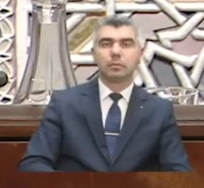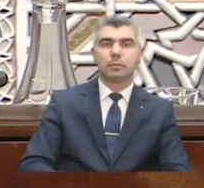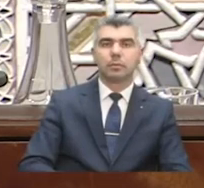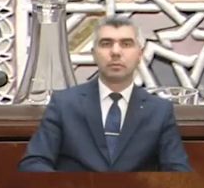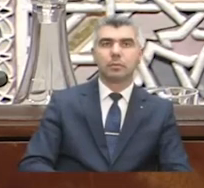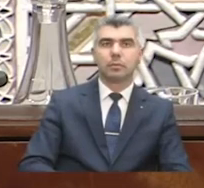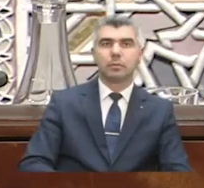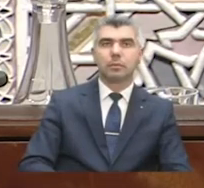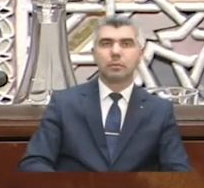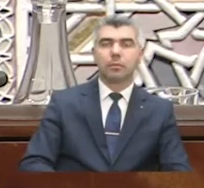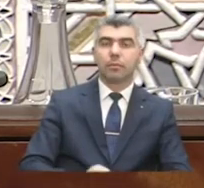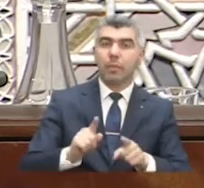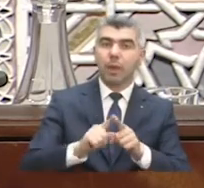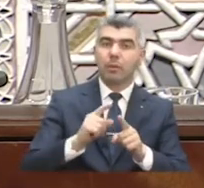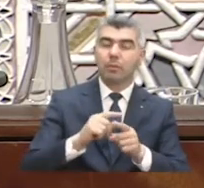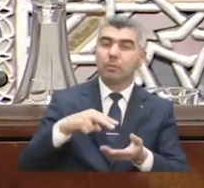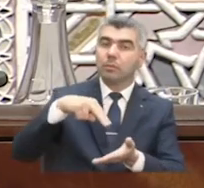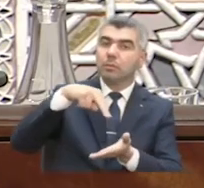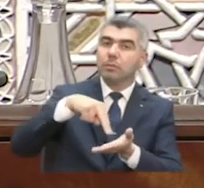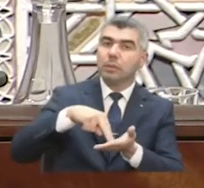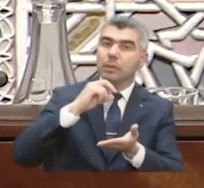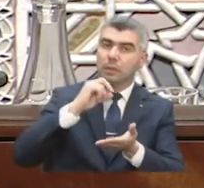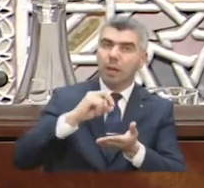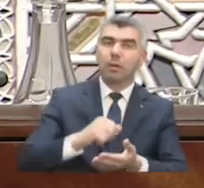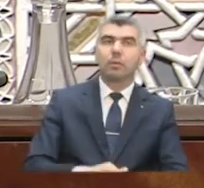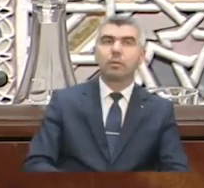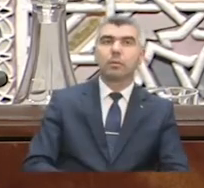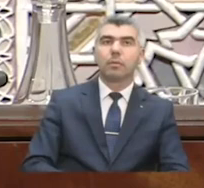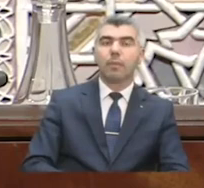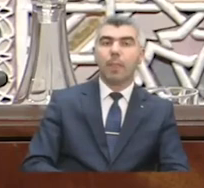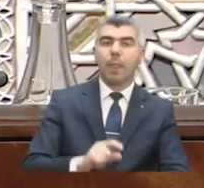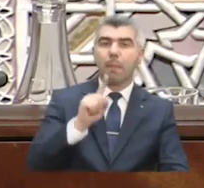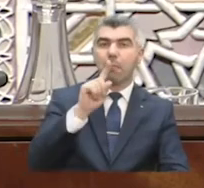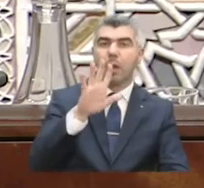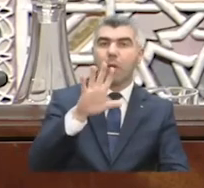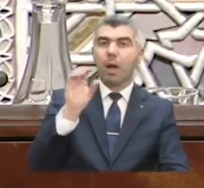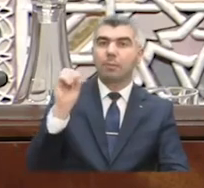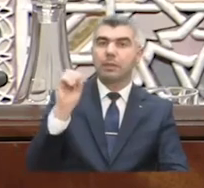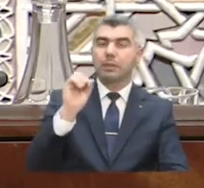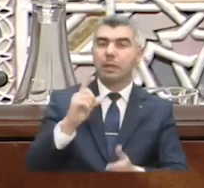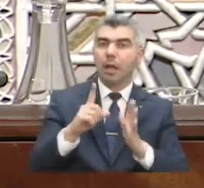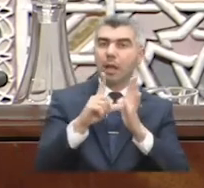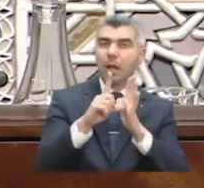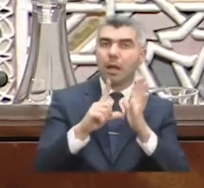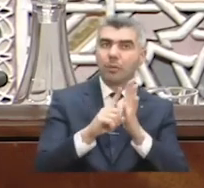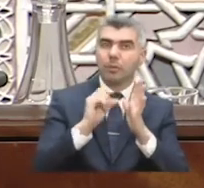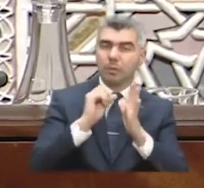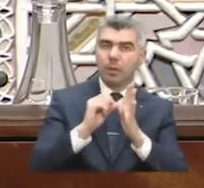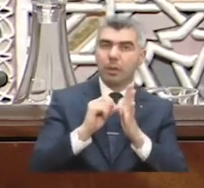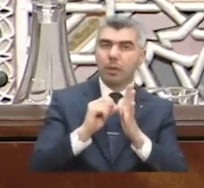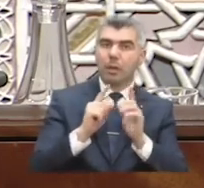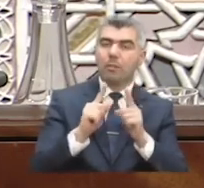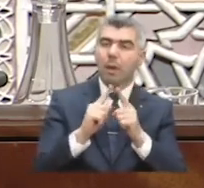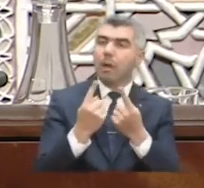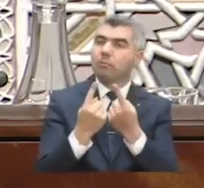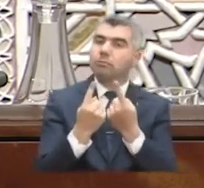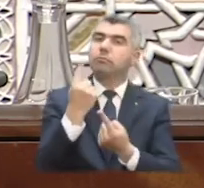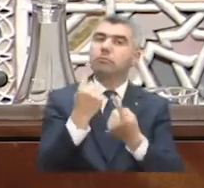الكلمات تلقى اساسا من المقاعد المادة 150 واستثناء